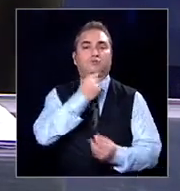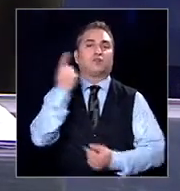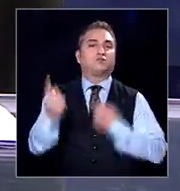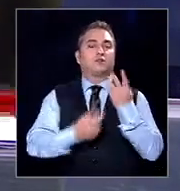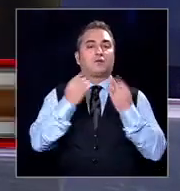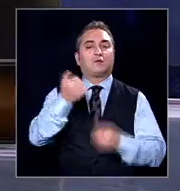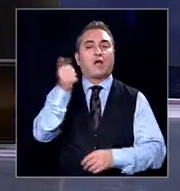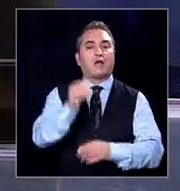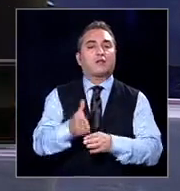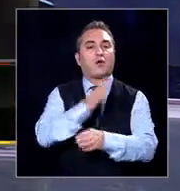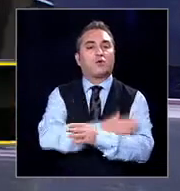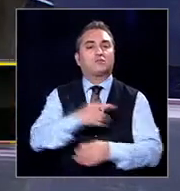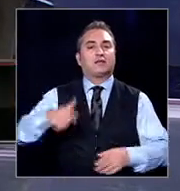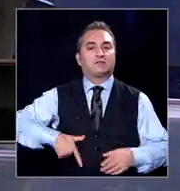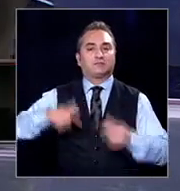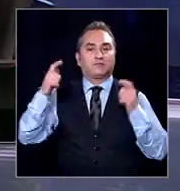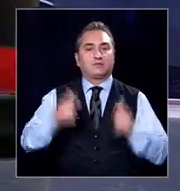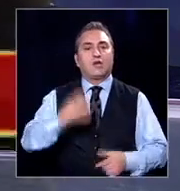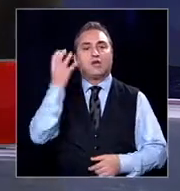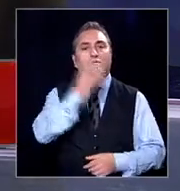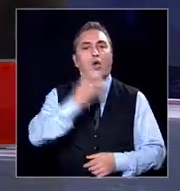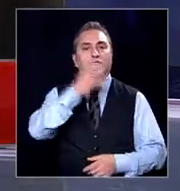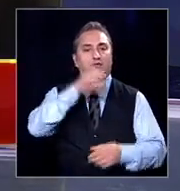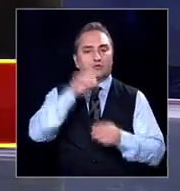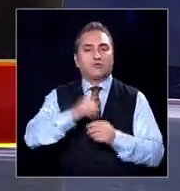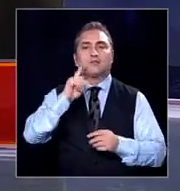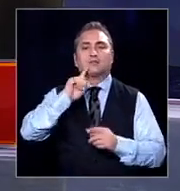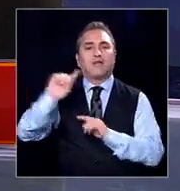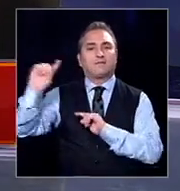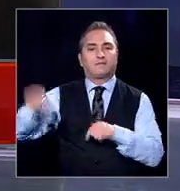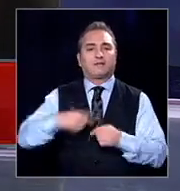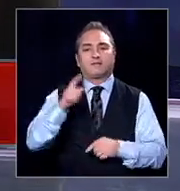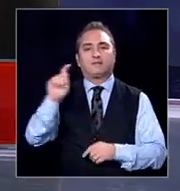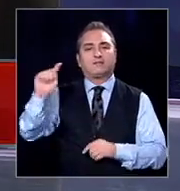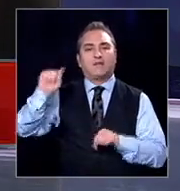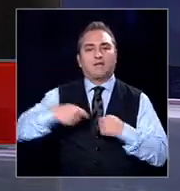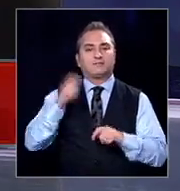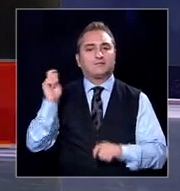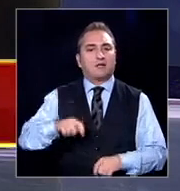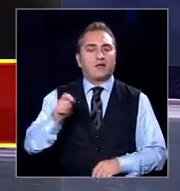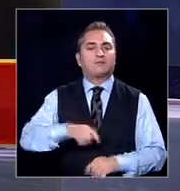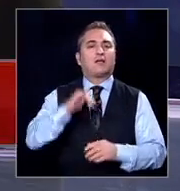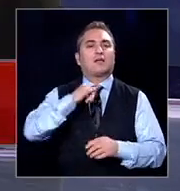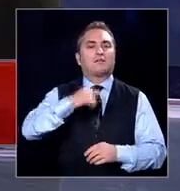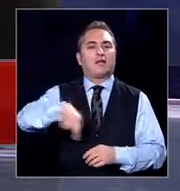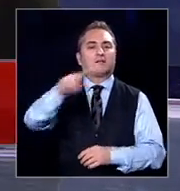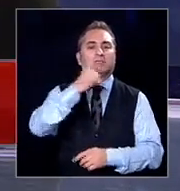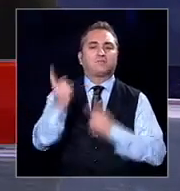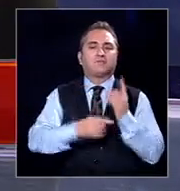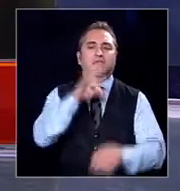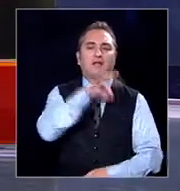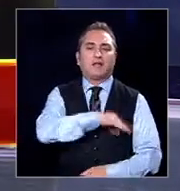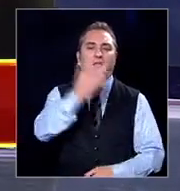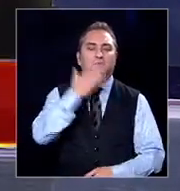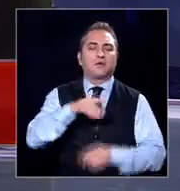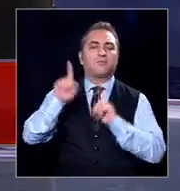önceydi İzmir'de konserden dönen bu iki genç kadın sözlü tacize uğradılar. Yakınları bir şey elde edemezsiniz, bırakın bu işin peşini dese